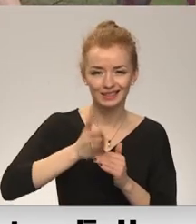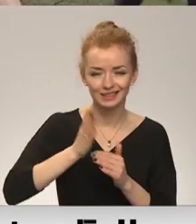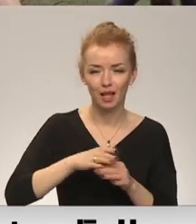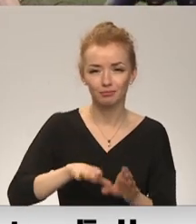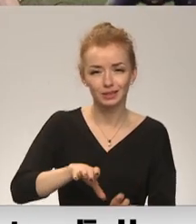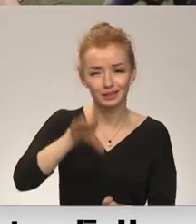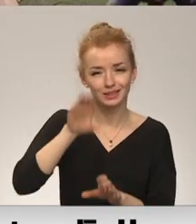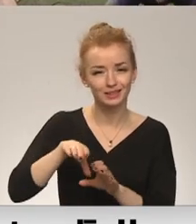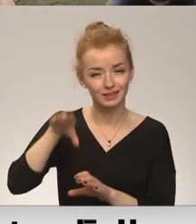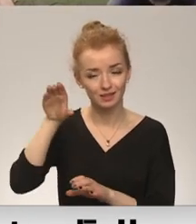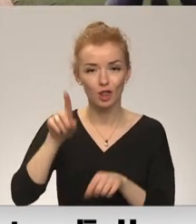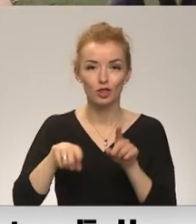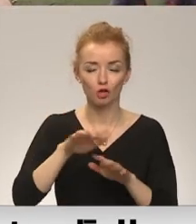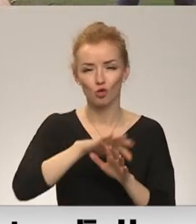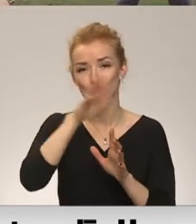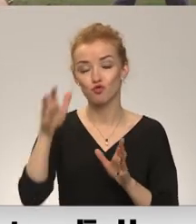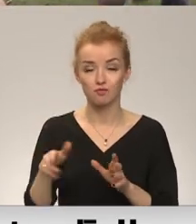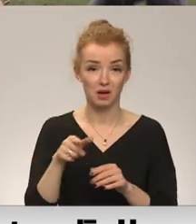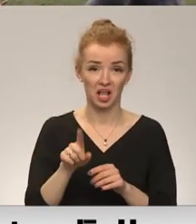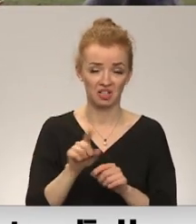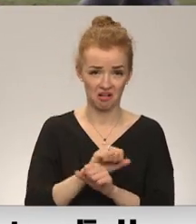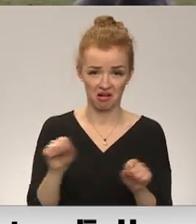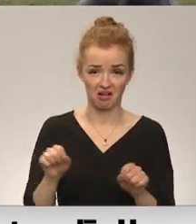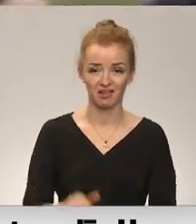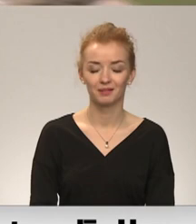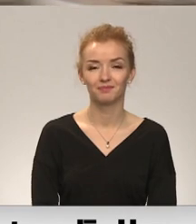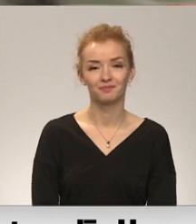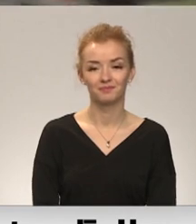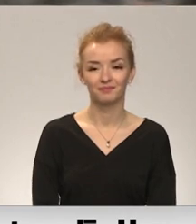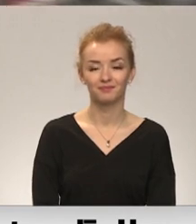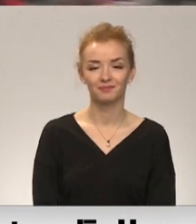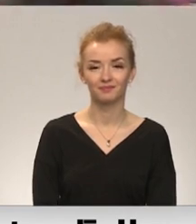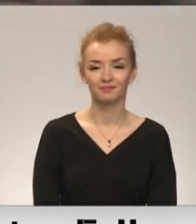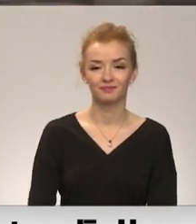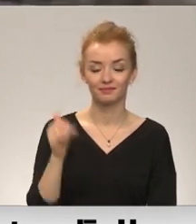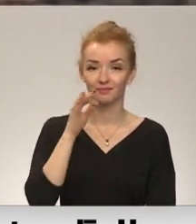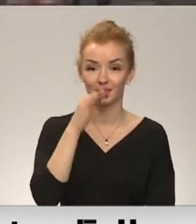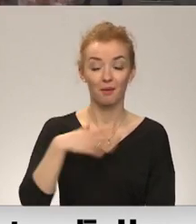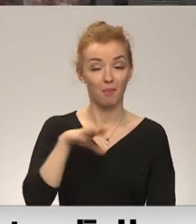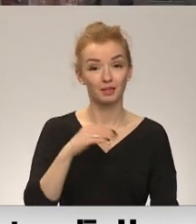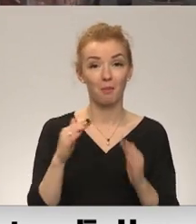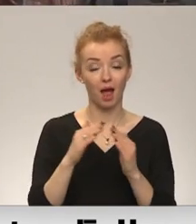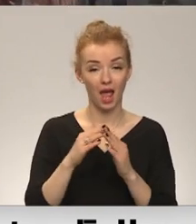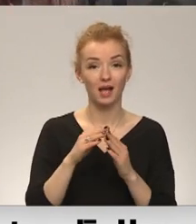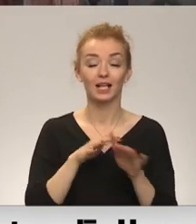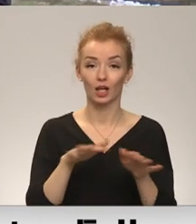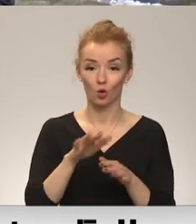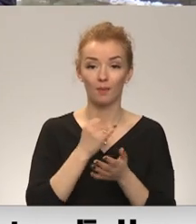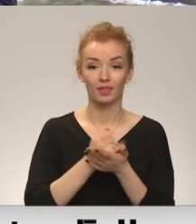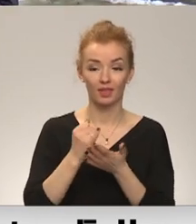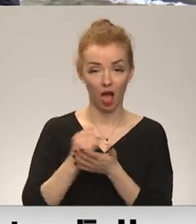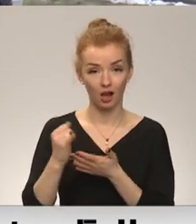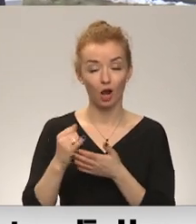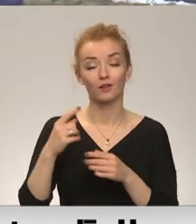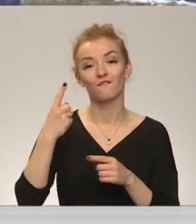šķūnītīs sakraut dažus kubus malkas, esot tīrais nieks. Mēs mājās rīkojam talkas un divreiz bija